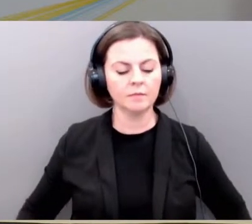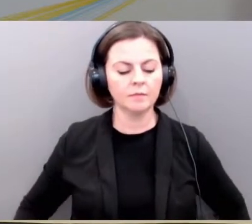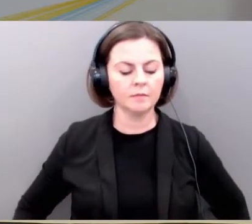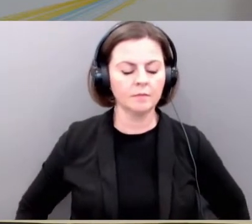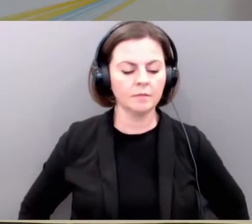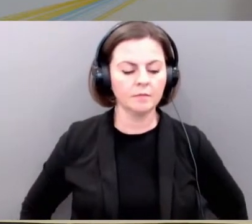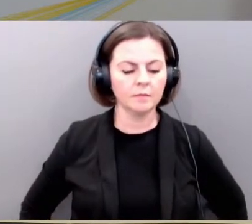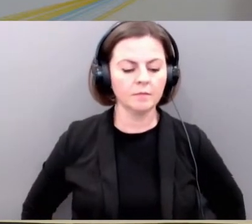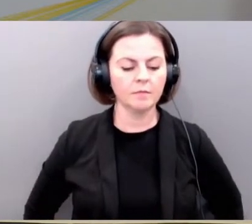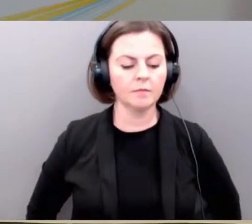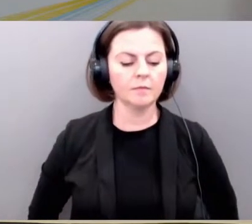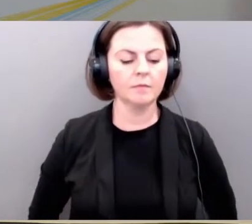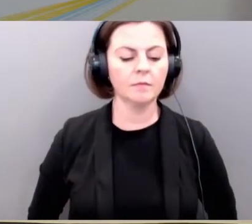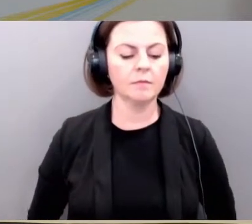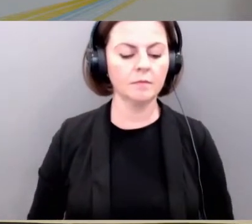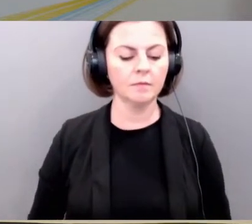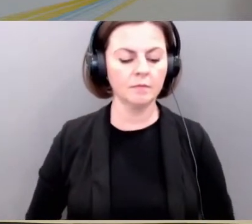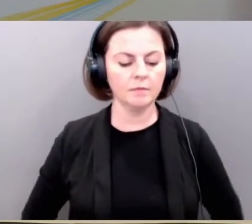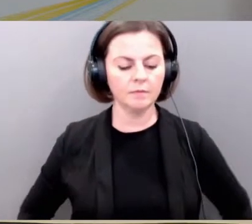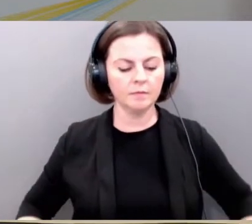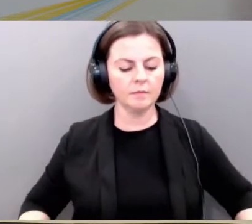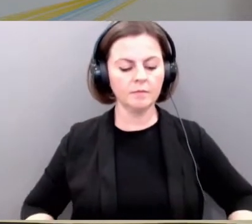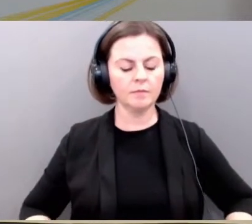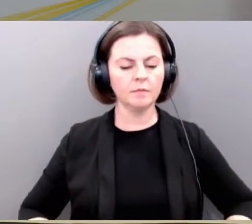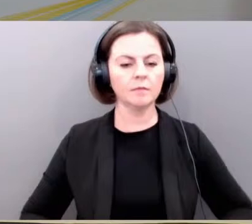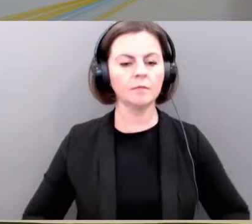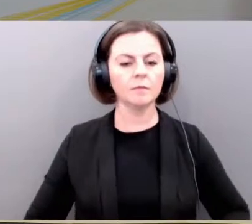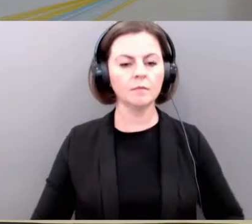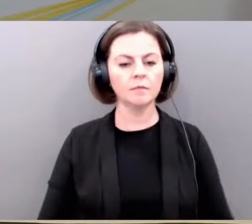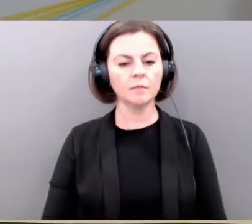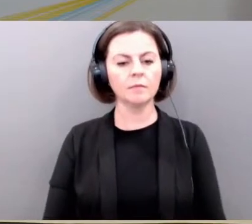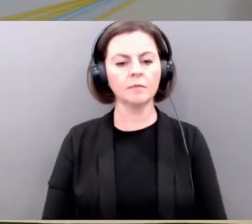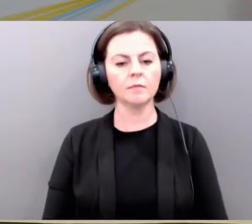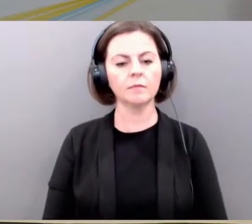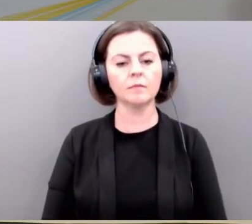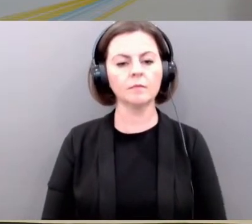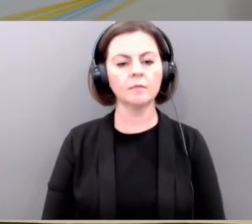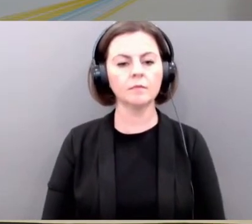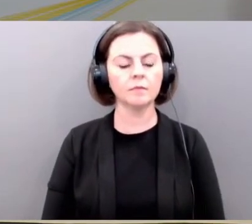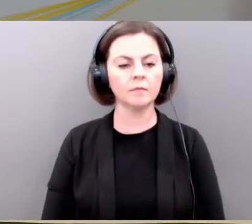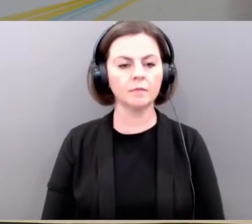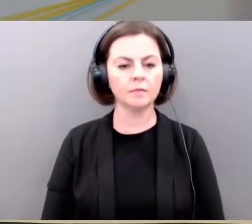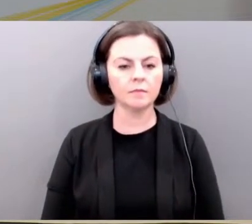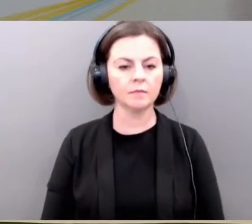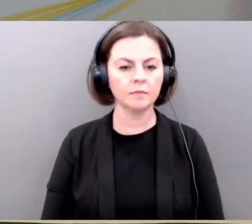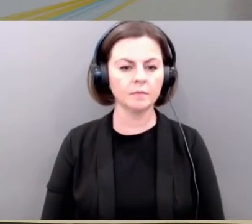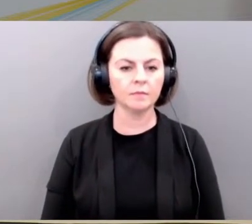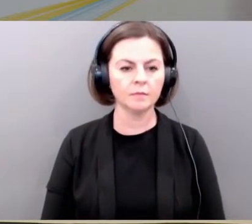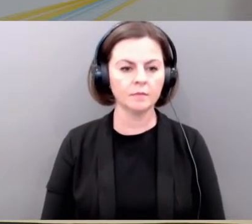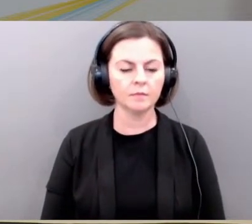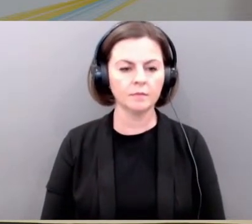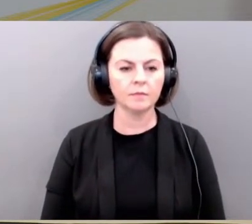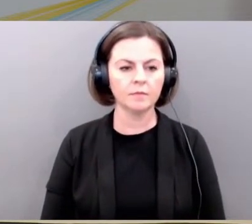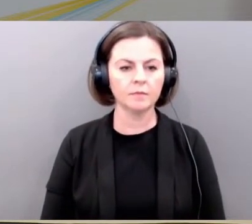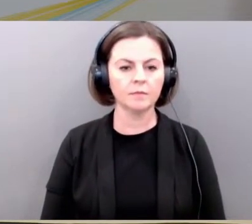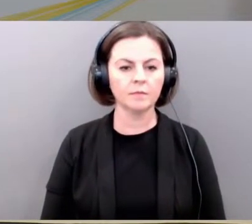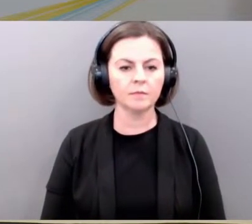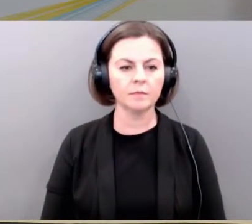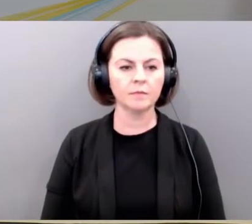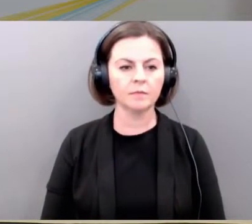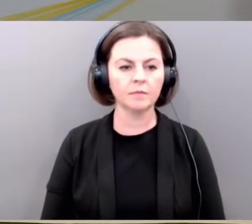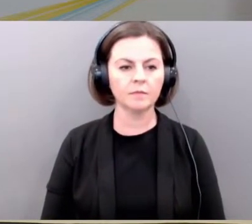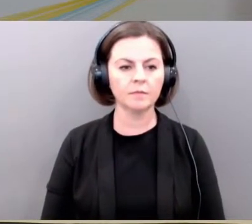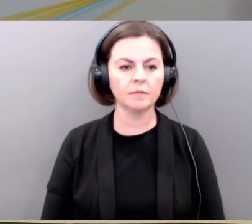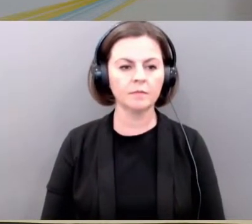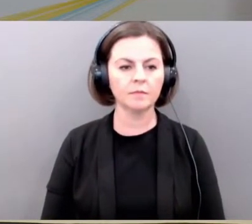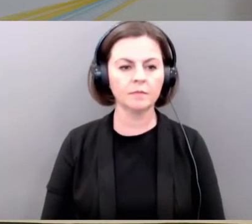les contacter. Alors, pour la clinique en mercredi, c'est seulement les personnes qui ont en contact